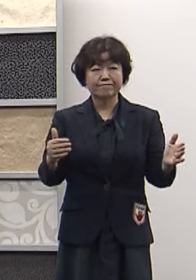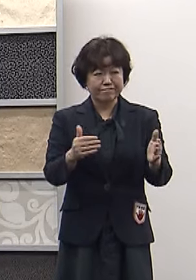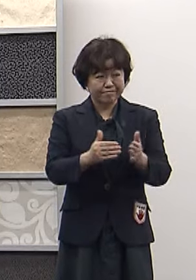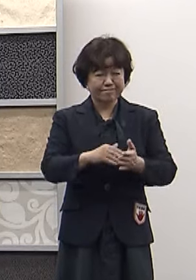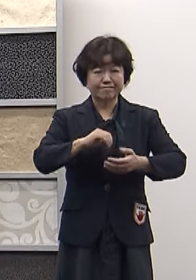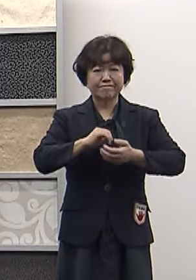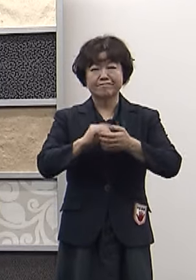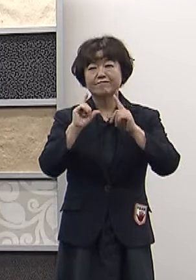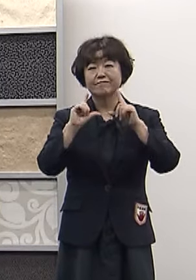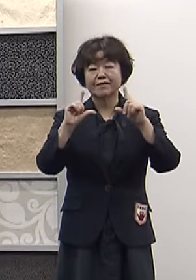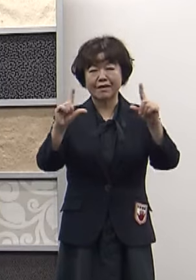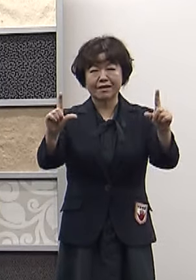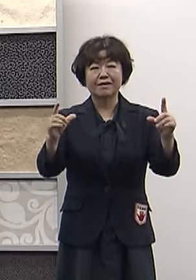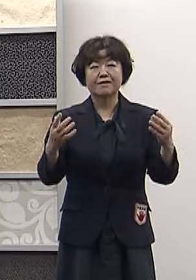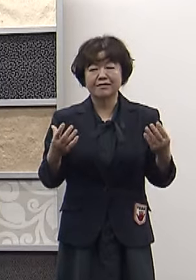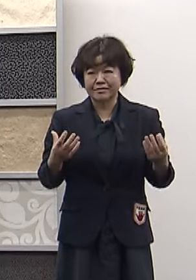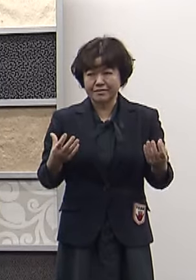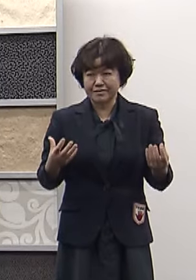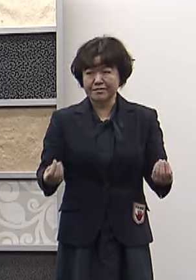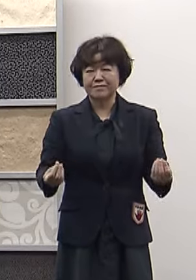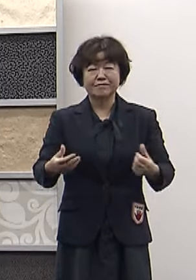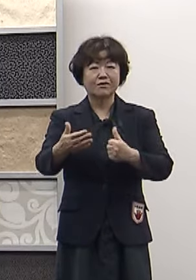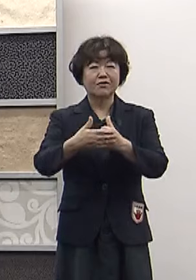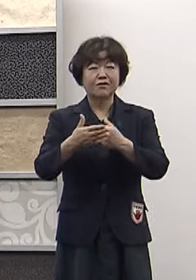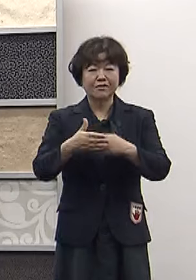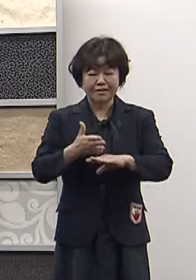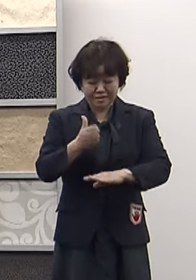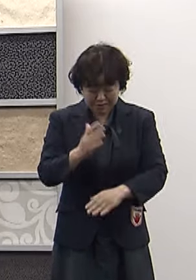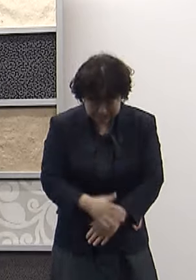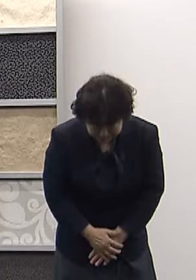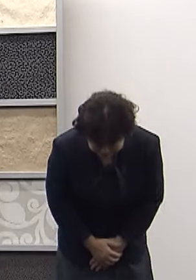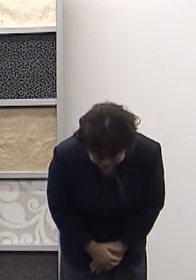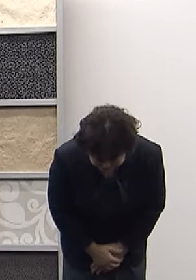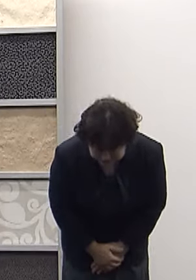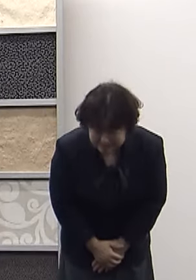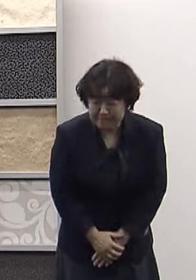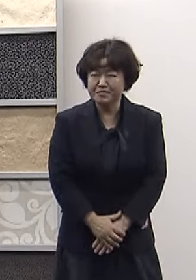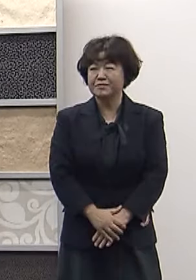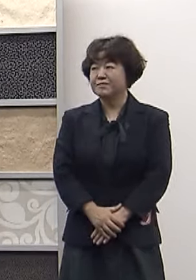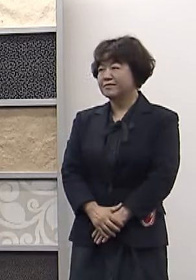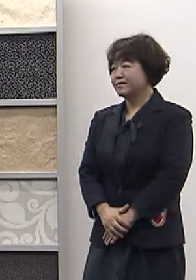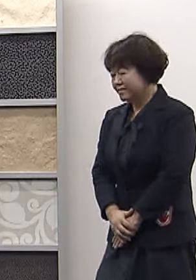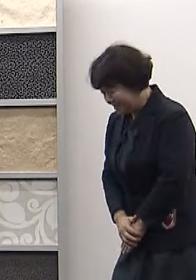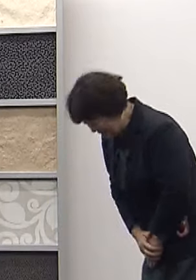して定例知事会見を終了いたします。ご協力ありがとうございました。 ありがとうございました。